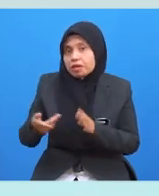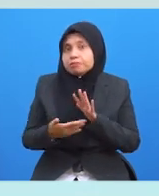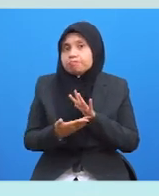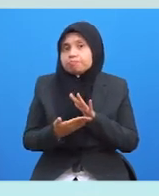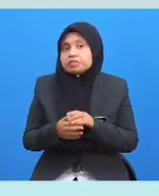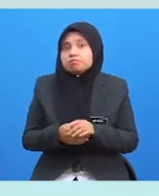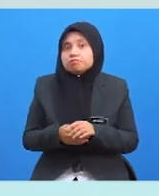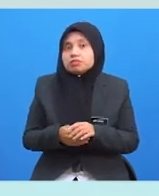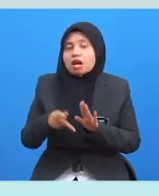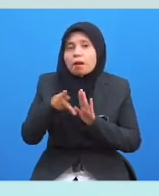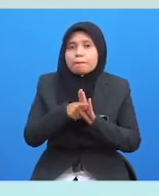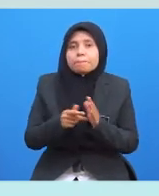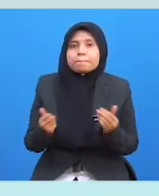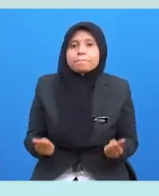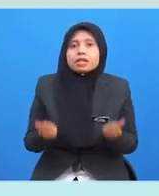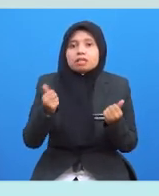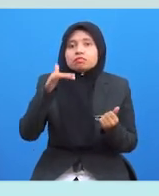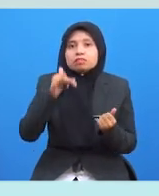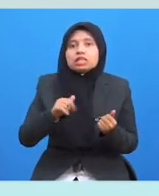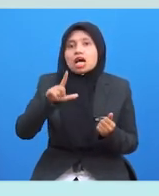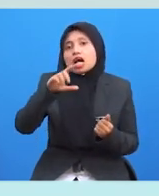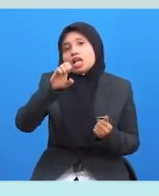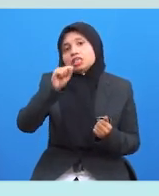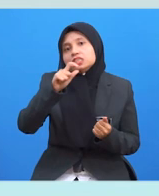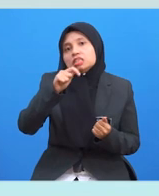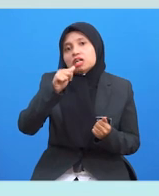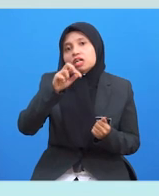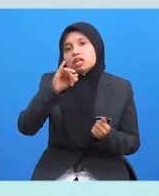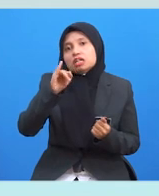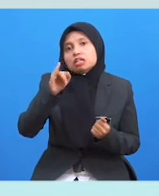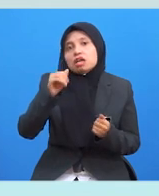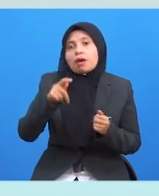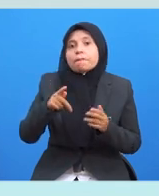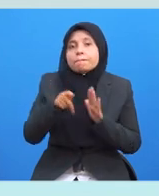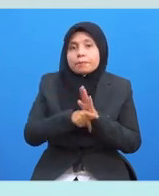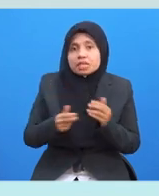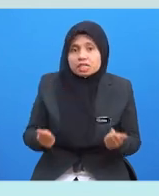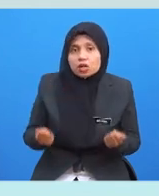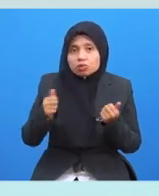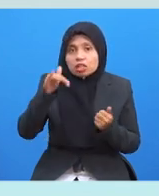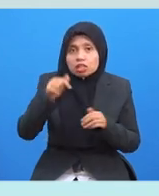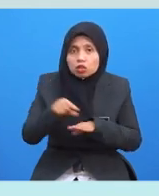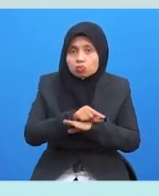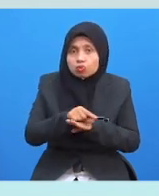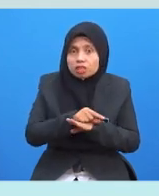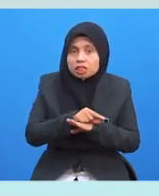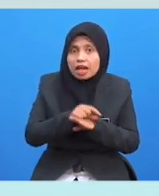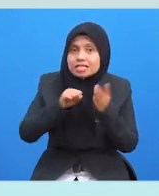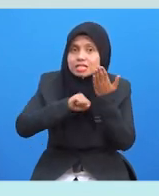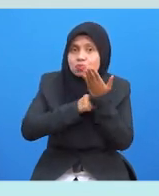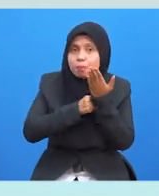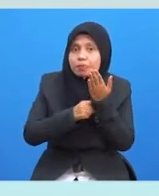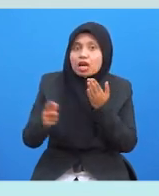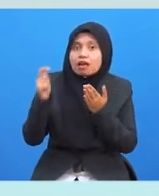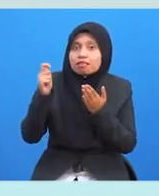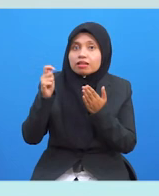api. Pengangkutan yang lestari adalah pengangkutan yang menggunakan